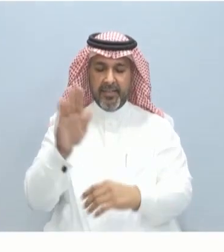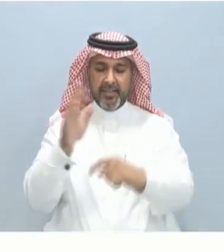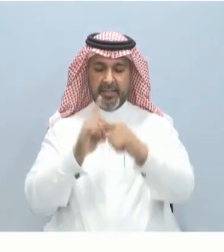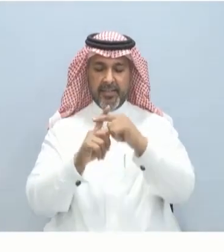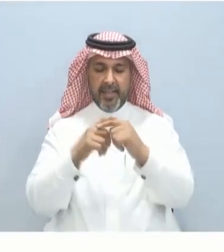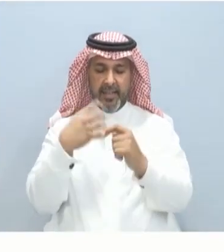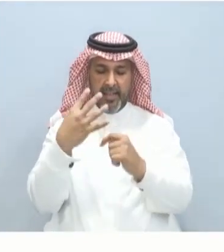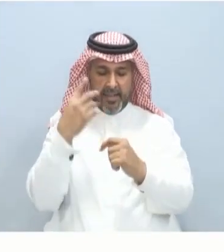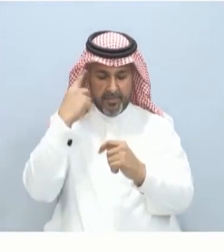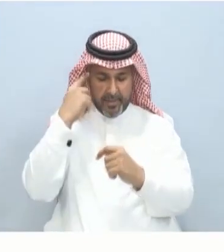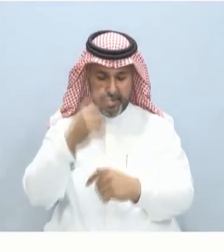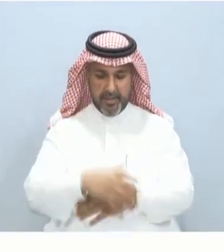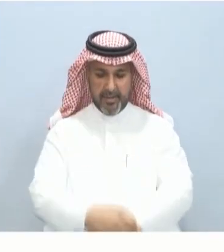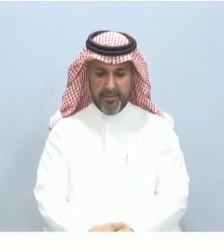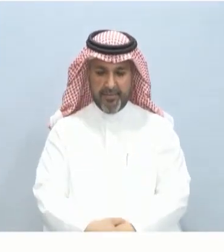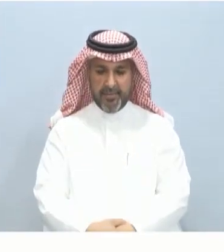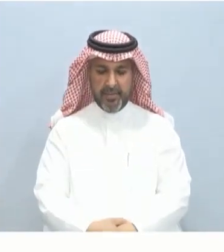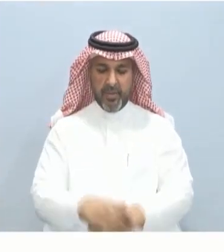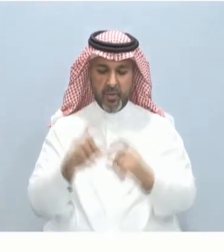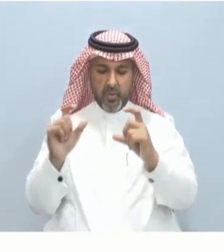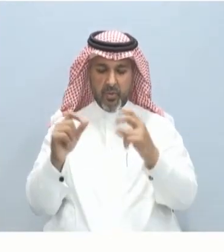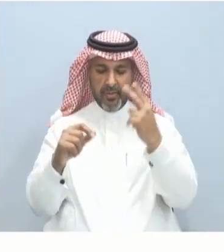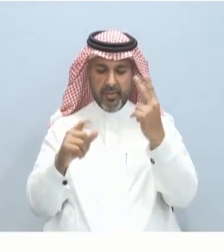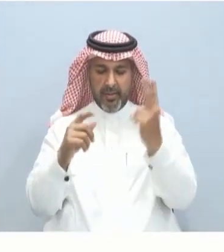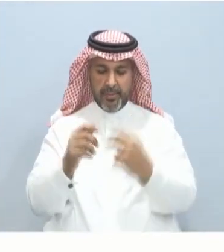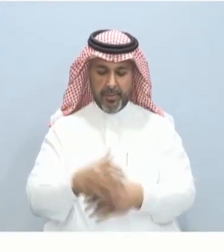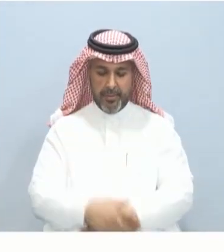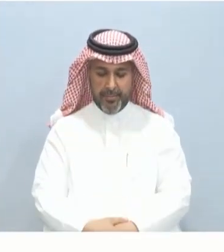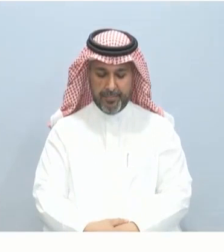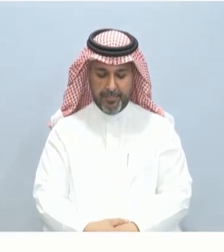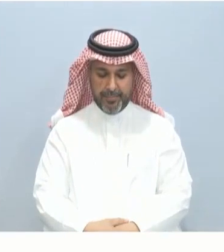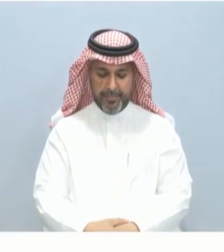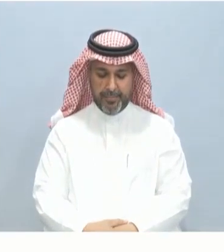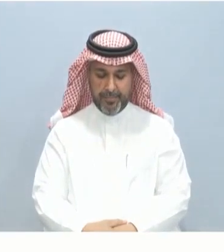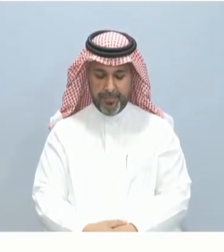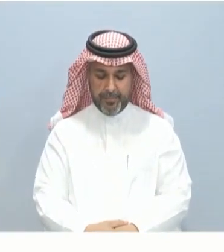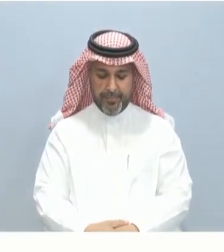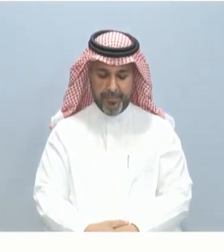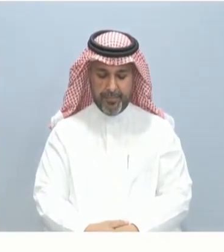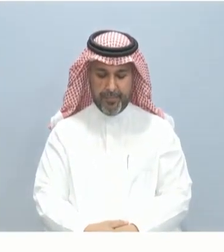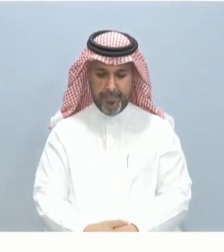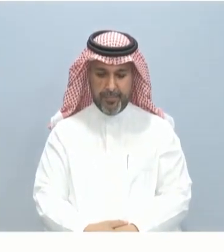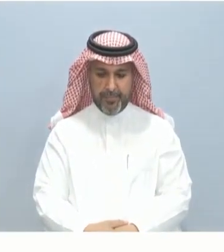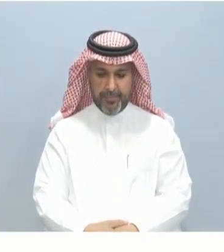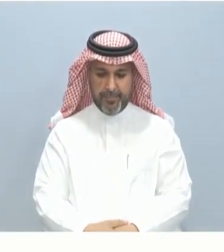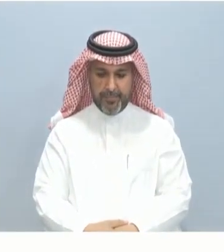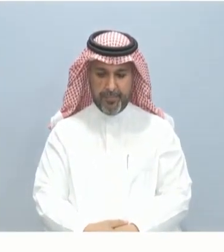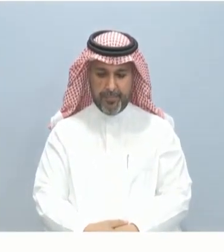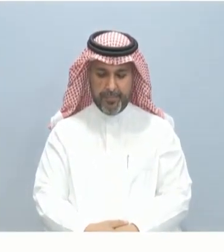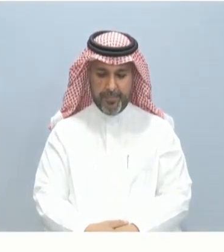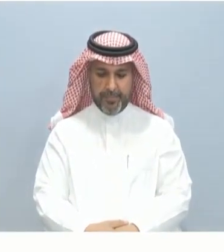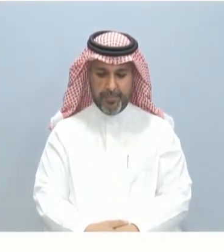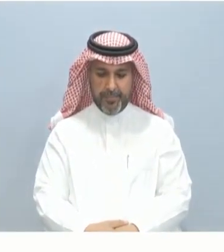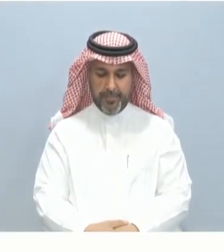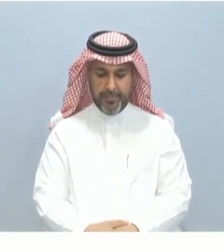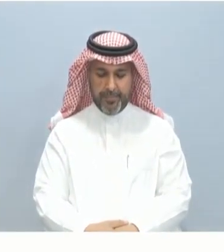بالتالي تحققت الشروط الثلاث اذا نستطيع اعتبارها مربع كامل وبهذه الحاله ما الفائده